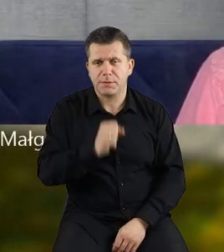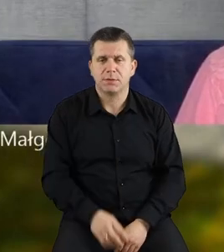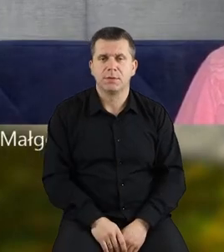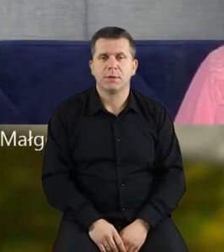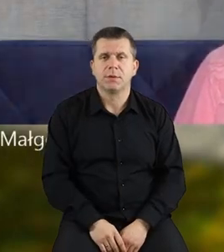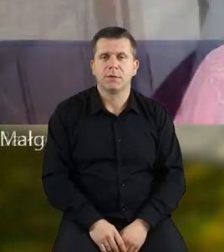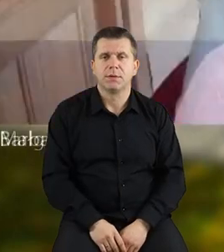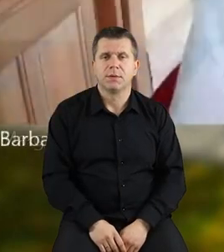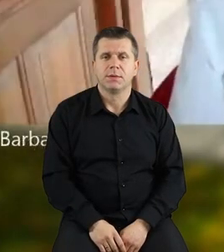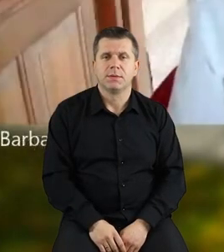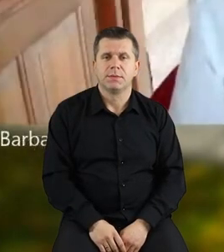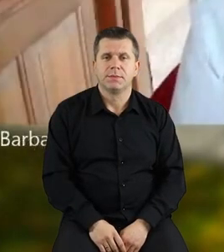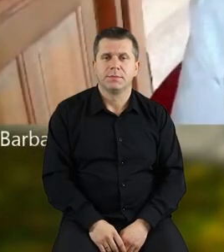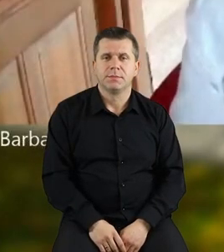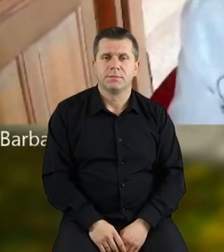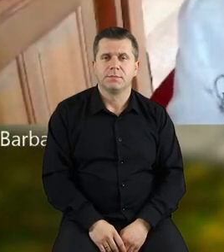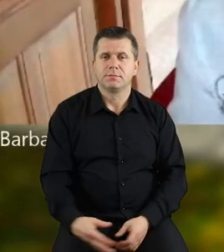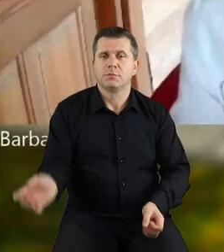babcia?